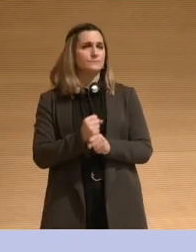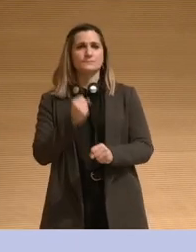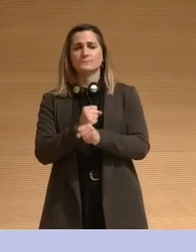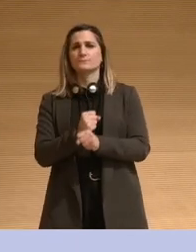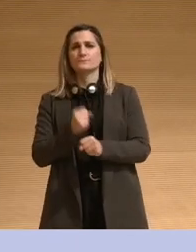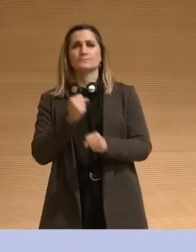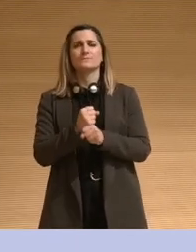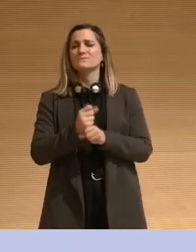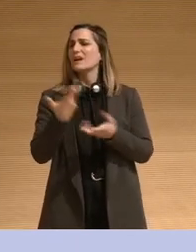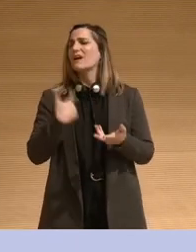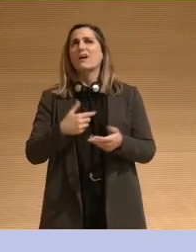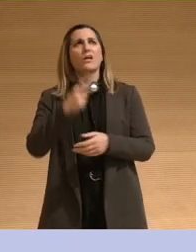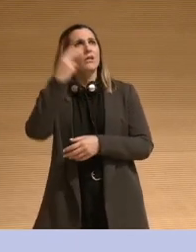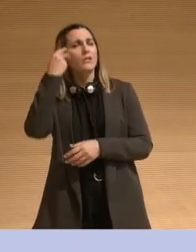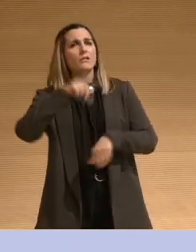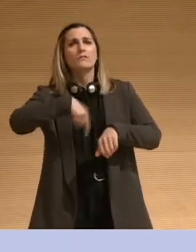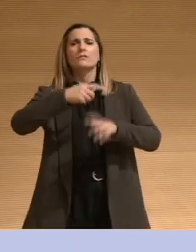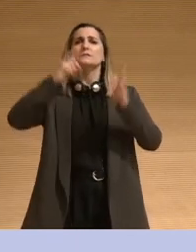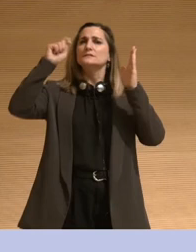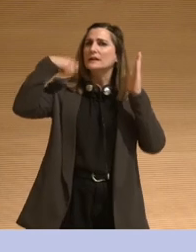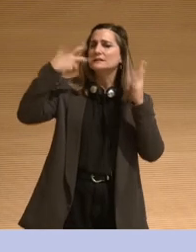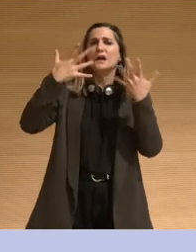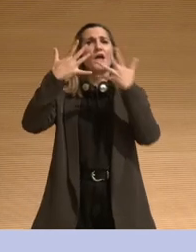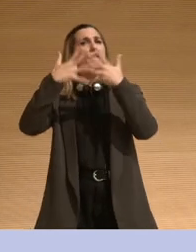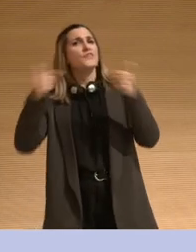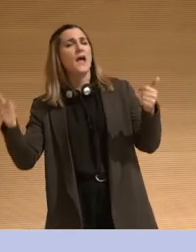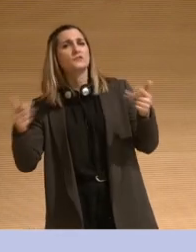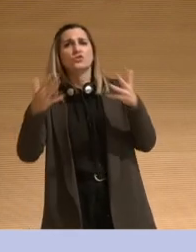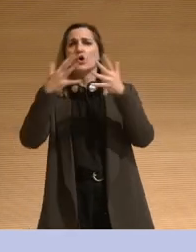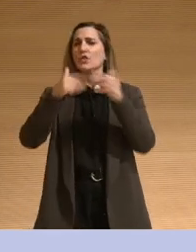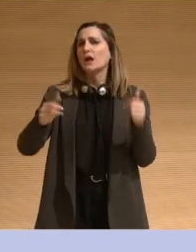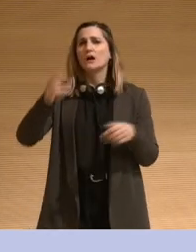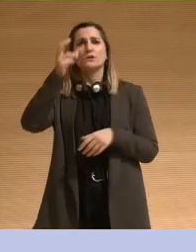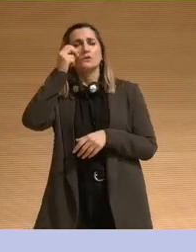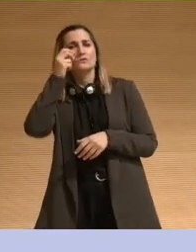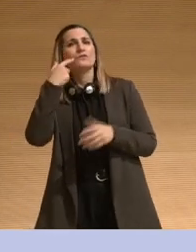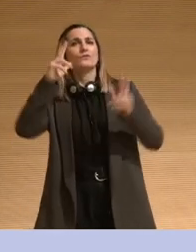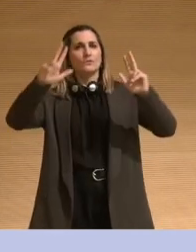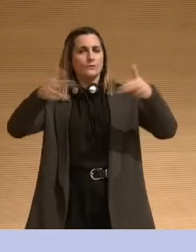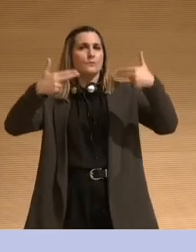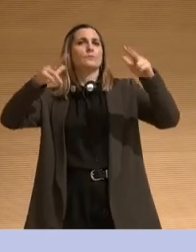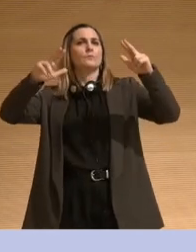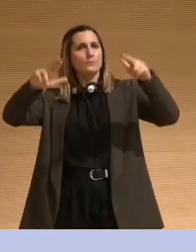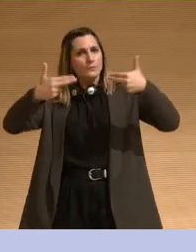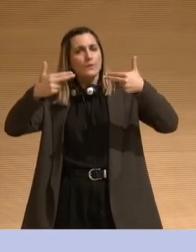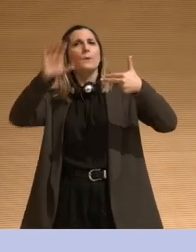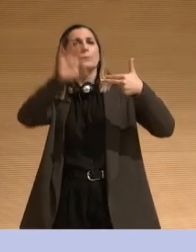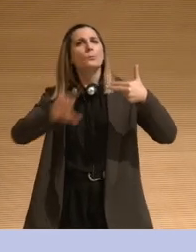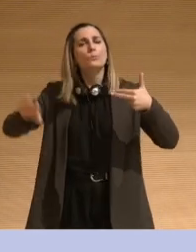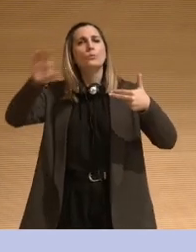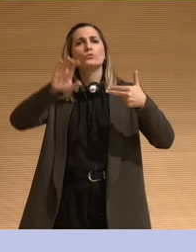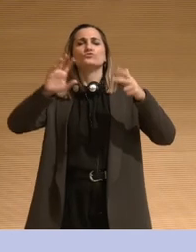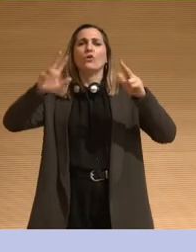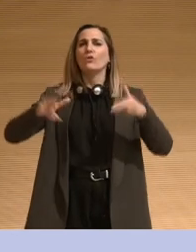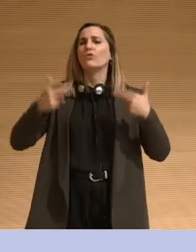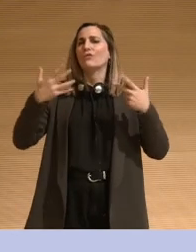κινηματογραφικές ταινίες, σε ψηφιακές προβολές θεατρικών παραστάσεων, σε ξεναγήσεις μουσείων που γίνονταν διαδικτυακά. Μήπως ήταν μια